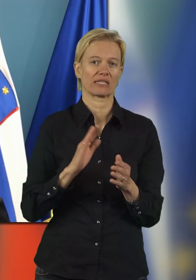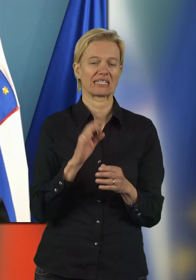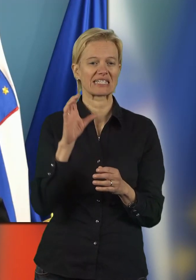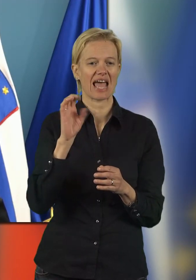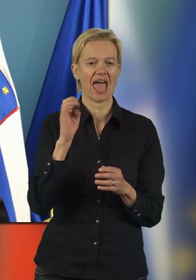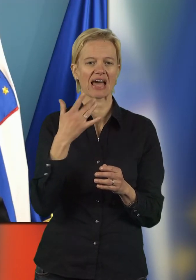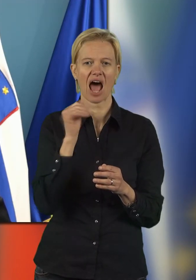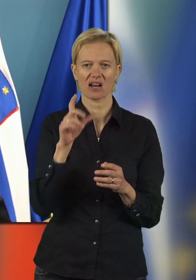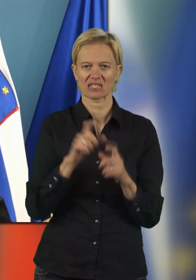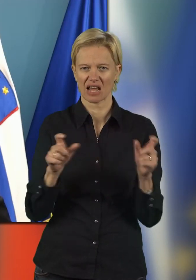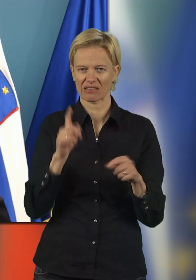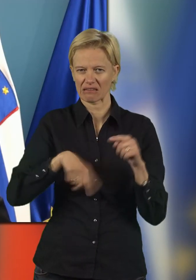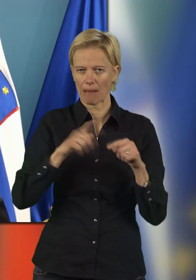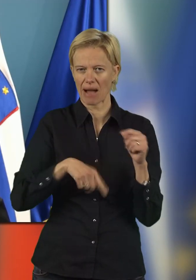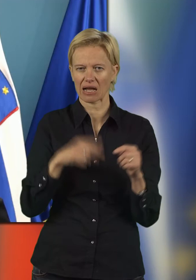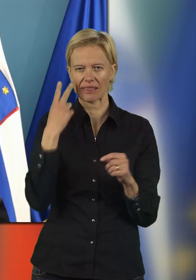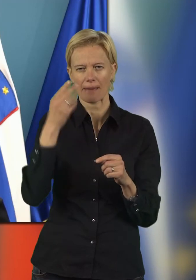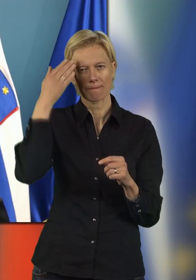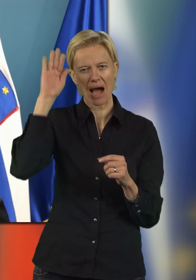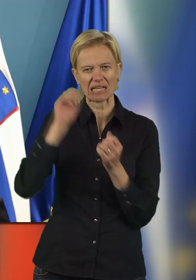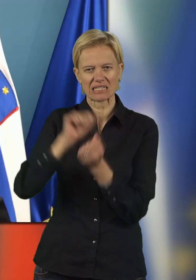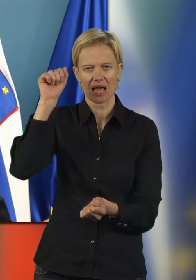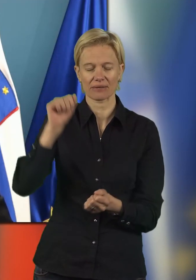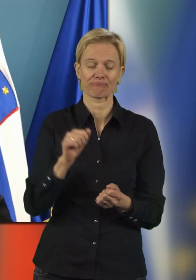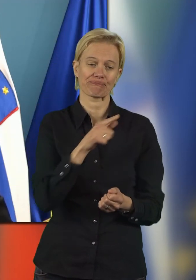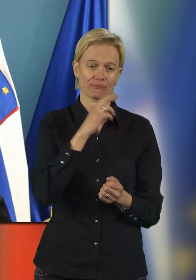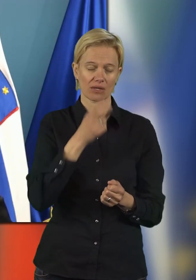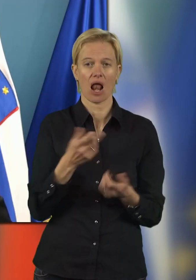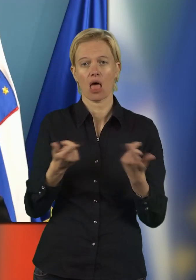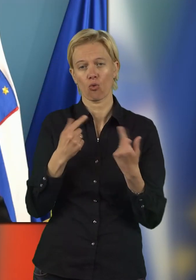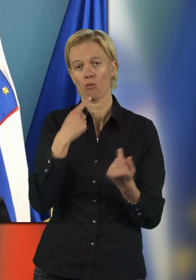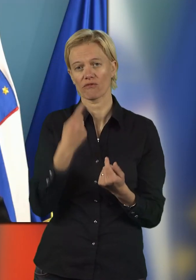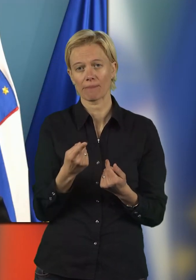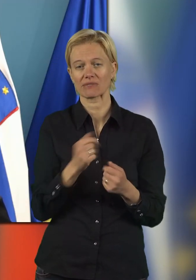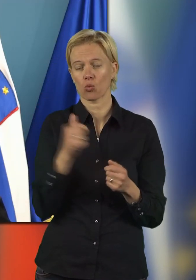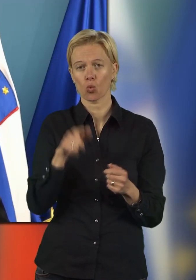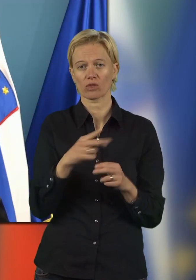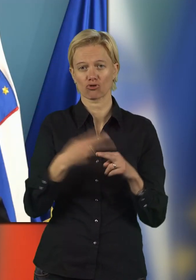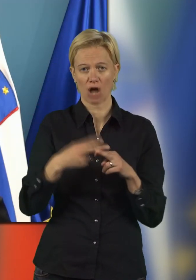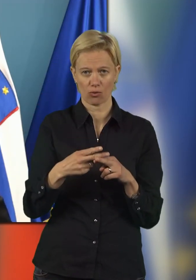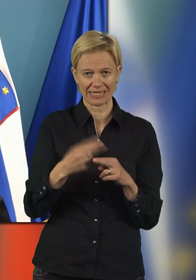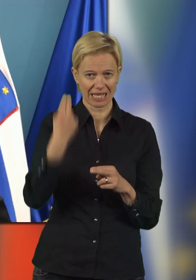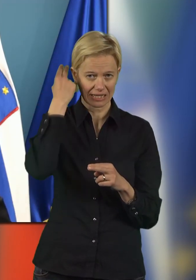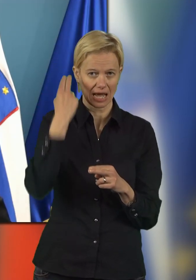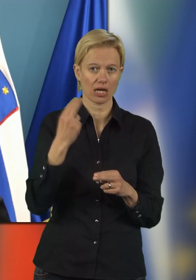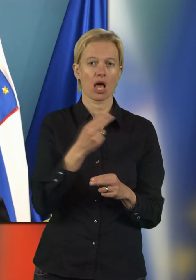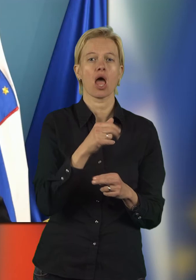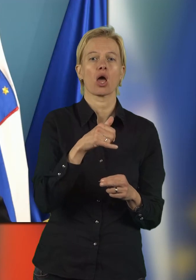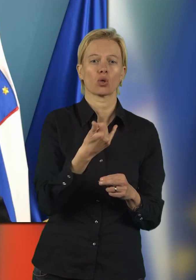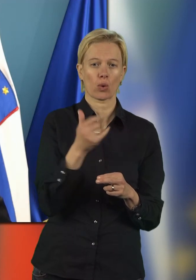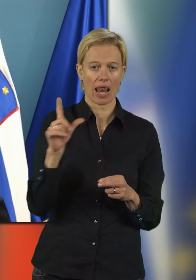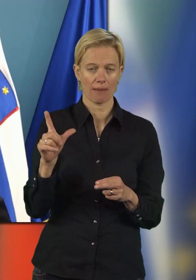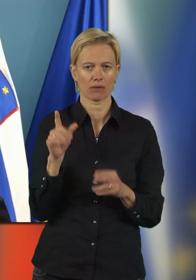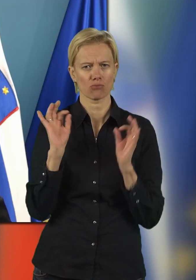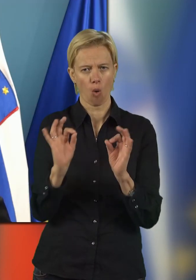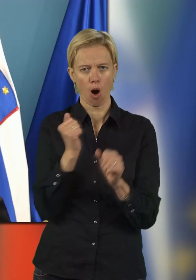gospoda Cerarja zaradi grehov, denimo z magisterijem. Lahko samo povem to, da